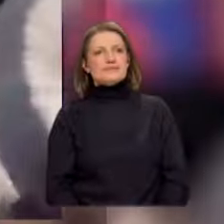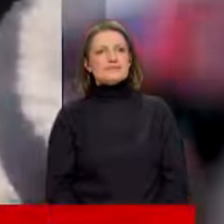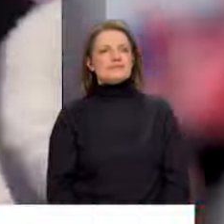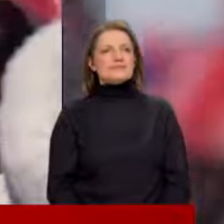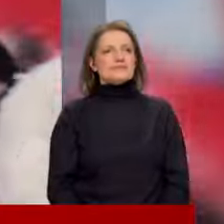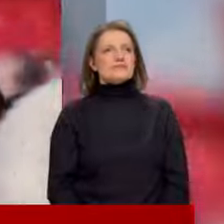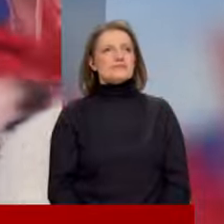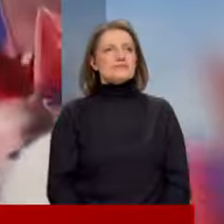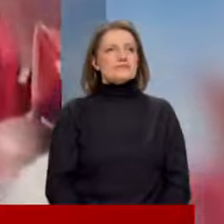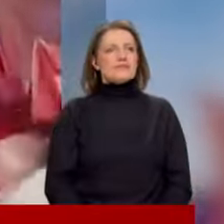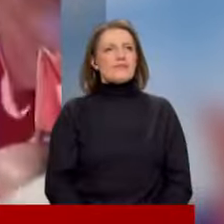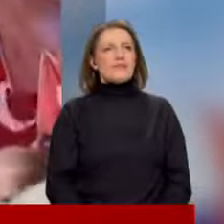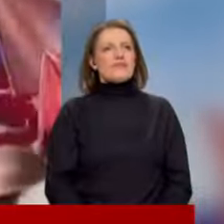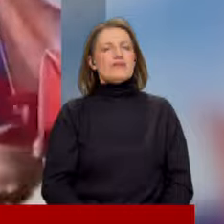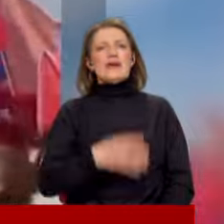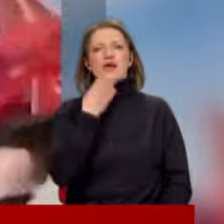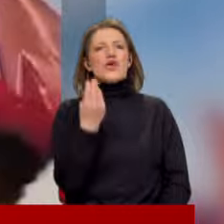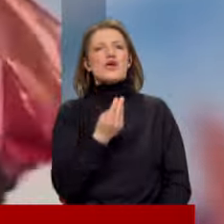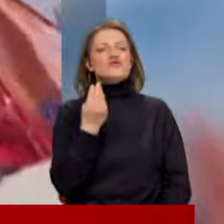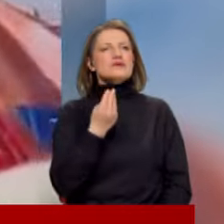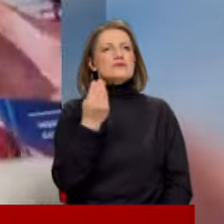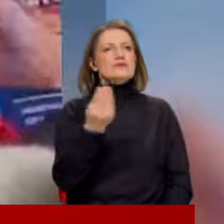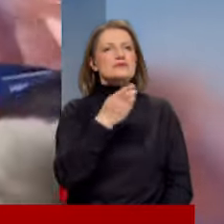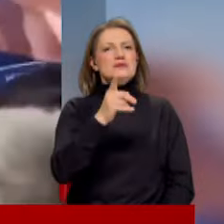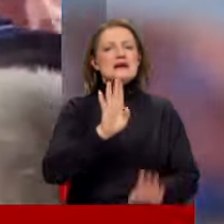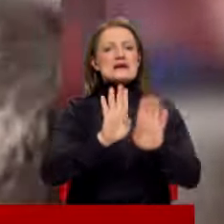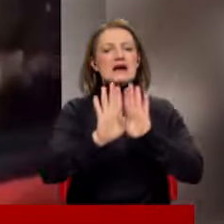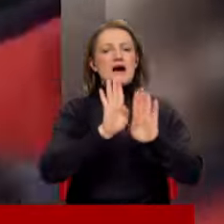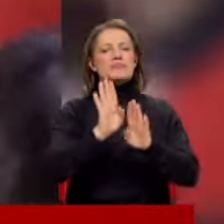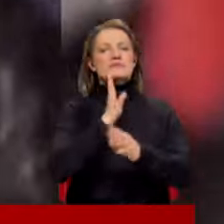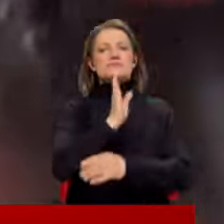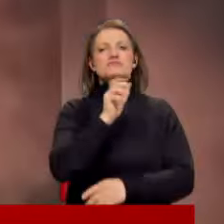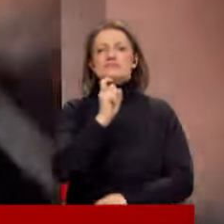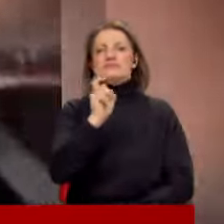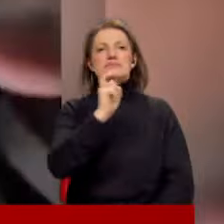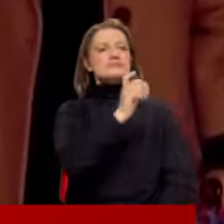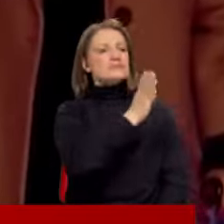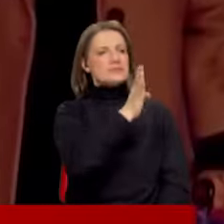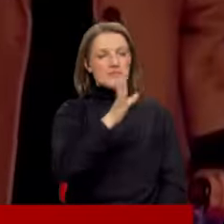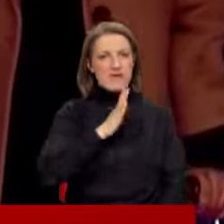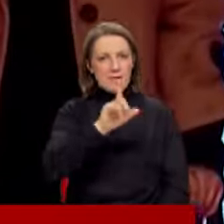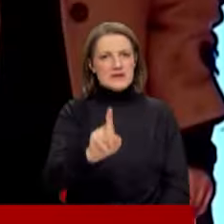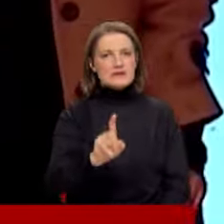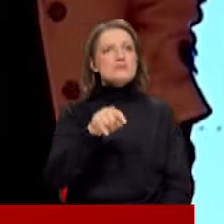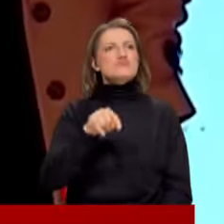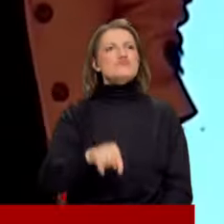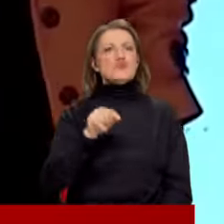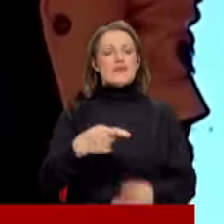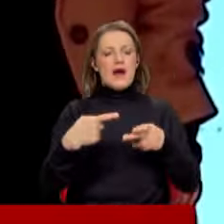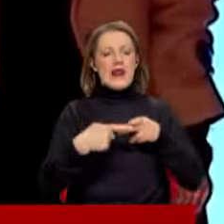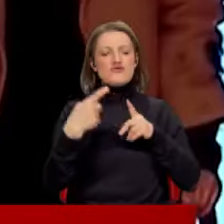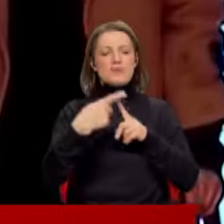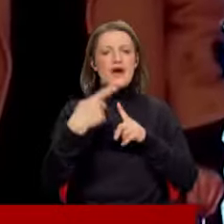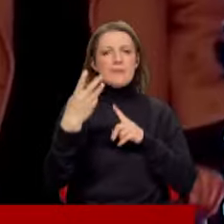Kadın kalın. Gençler. Kapı kapı dolaşmaya. Var mıyız? Buradan Recep